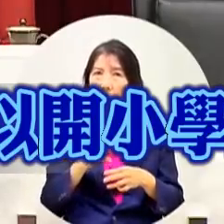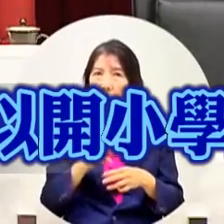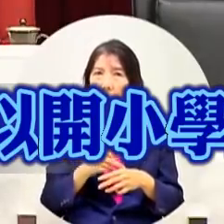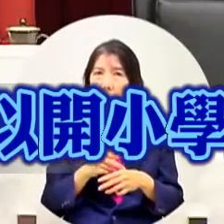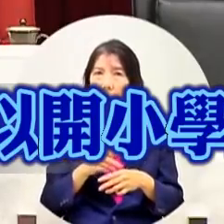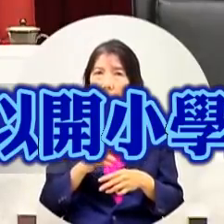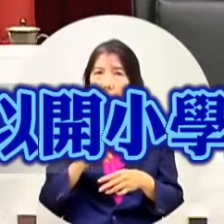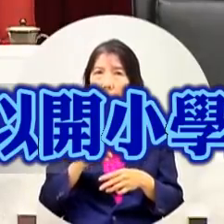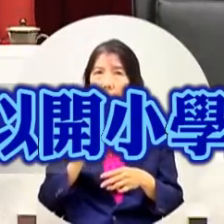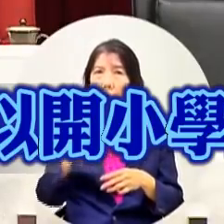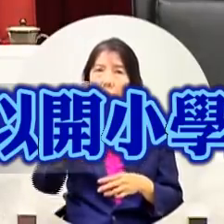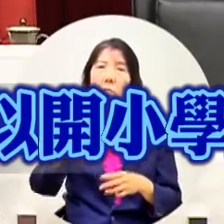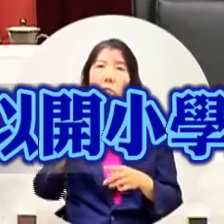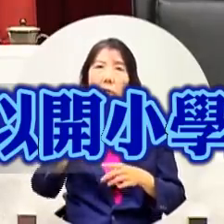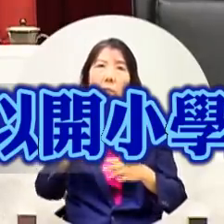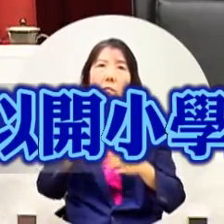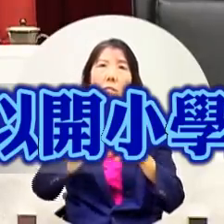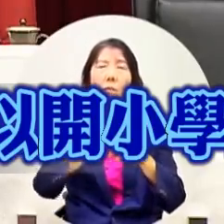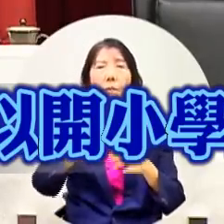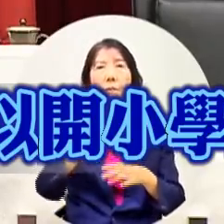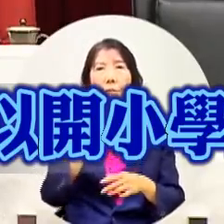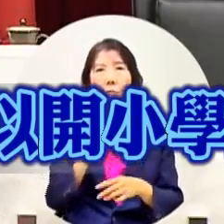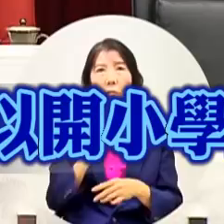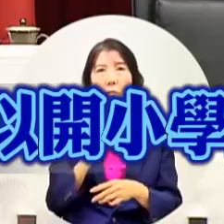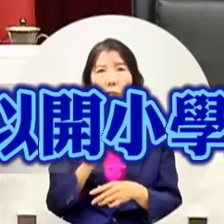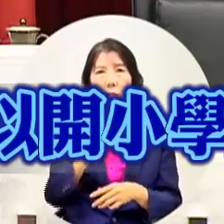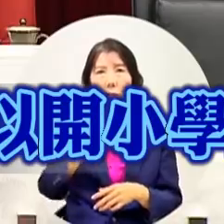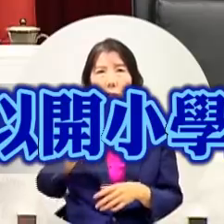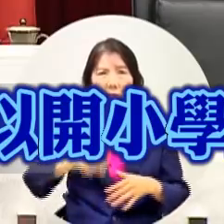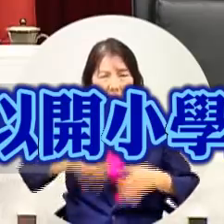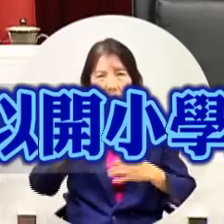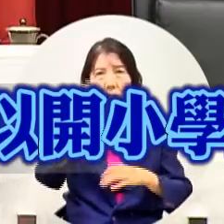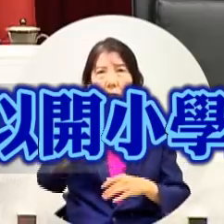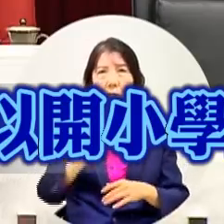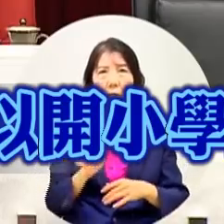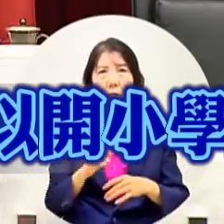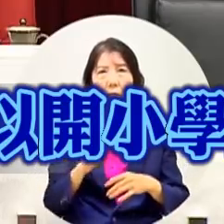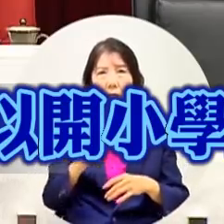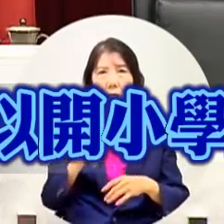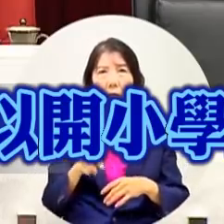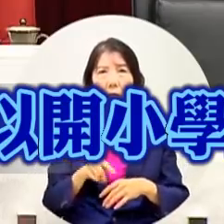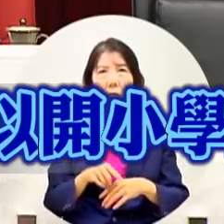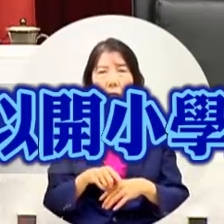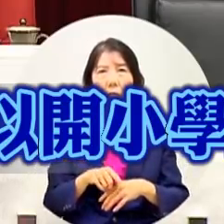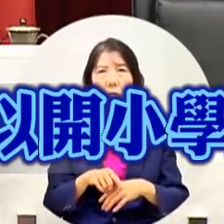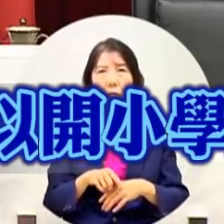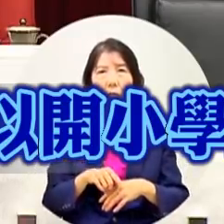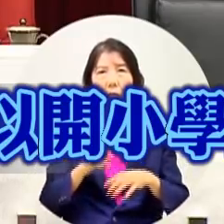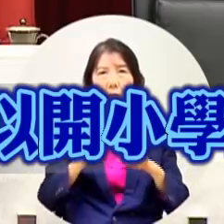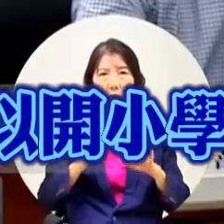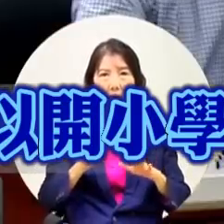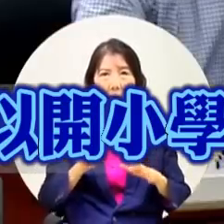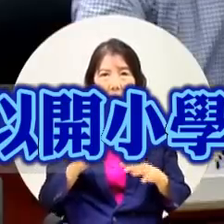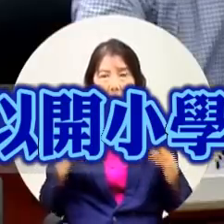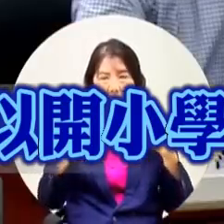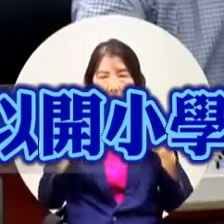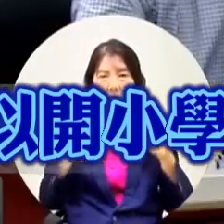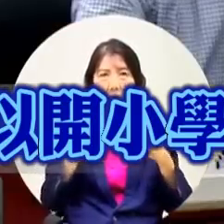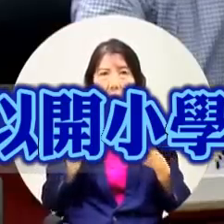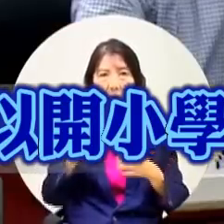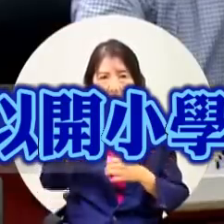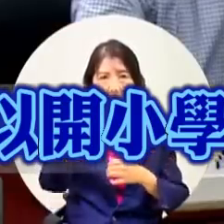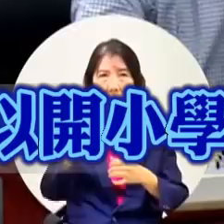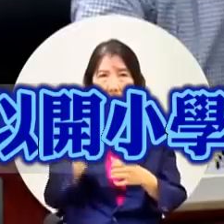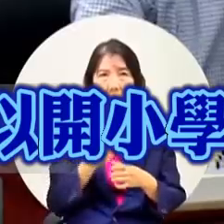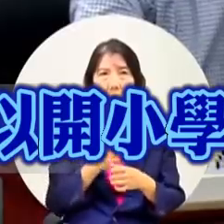议长， 有什么诚信可说？你有虾米诚信可说？ 请你不要动怒。 我什么动怒？ 你不要动怒。我们只是本于职权，我们希望